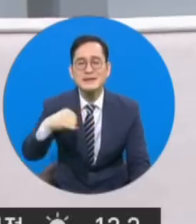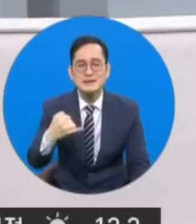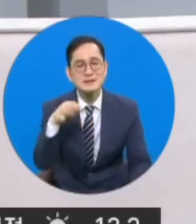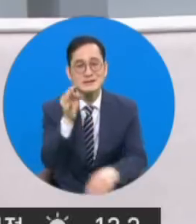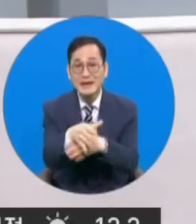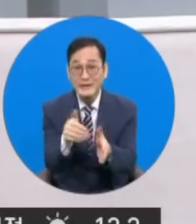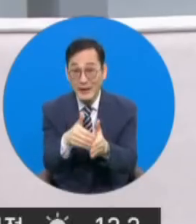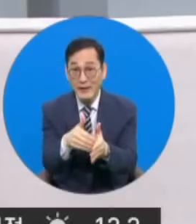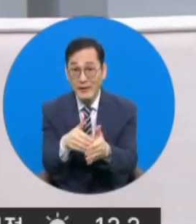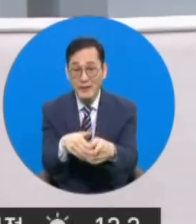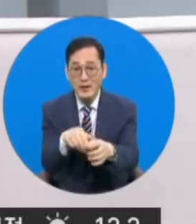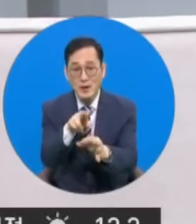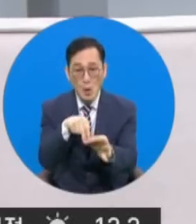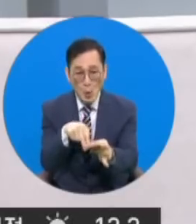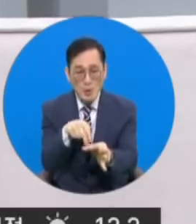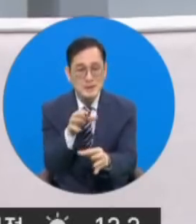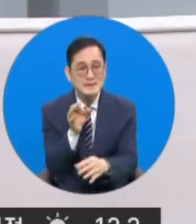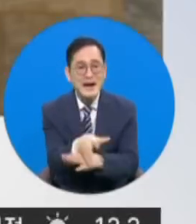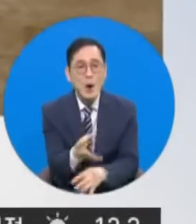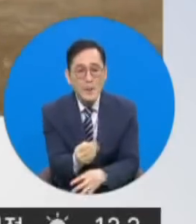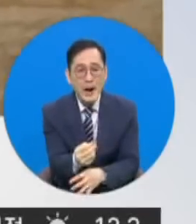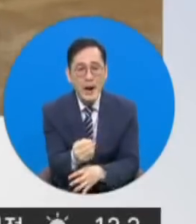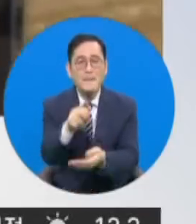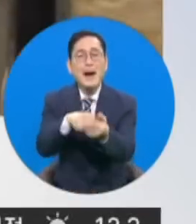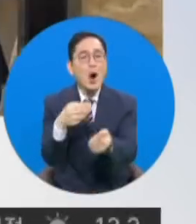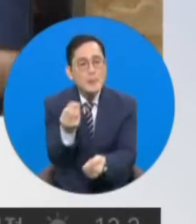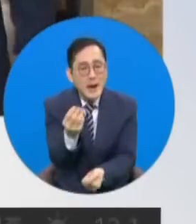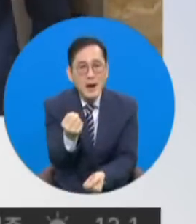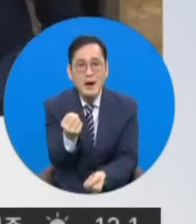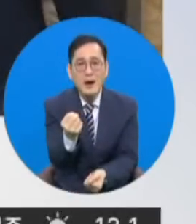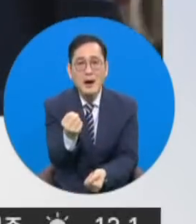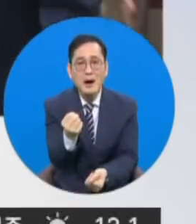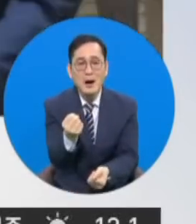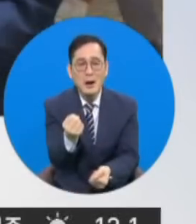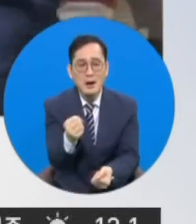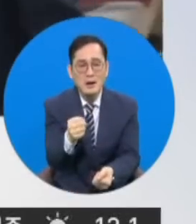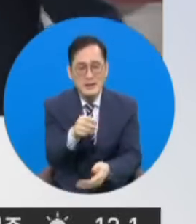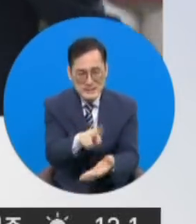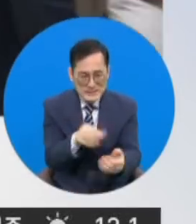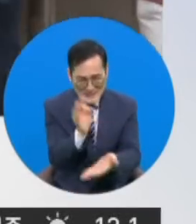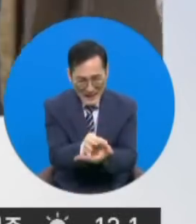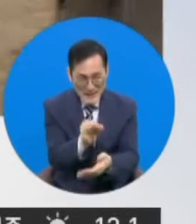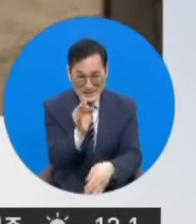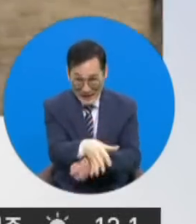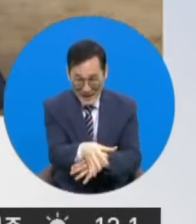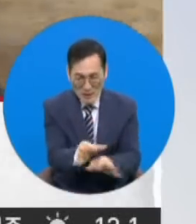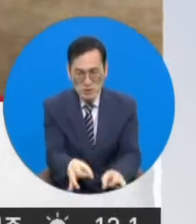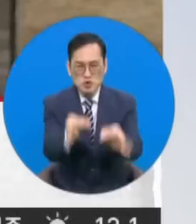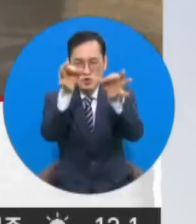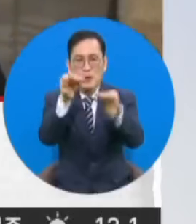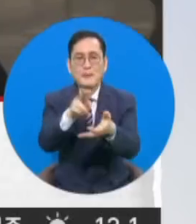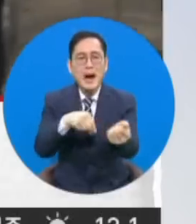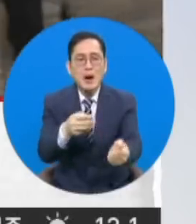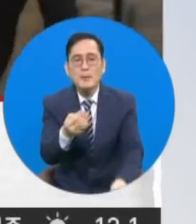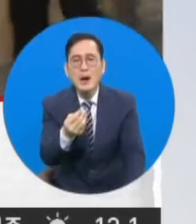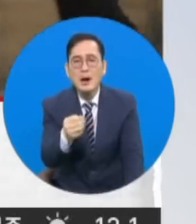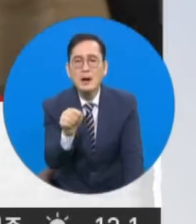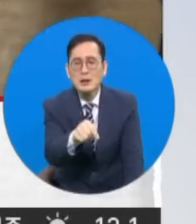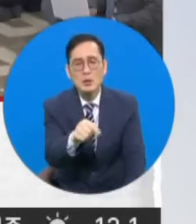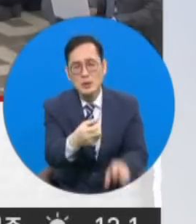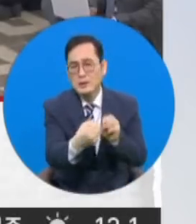리믹스를 언제 얼마에 샀고 그래서 얼마가 됐을 때 팔았고만 얘기해 주면 되는 거예요 근데 그 부분은 하나도 없고